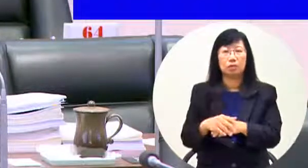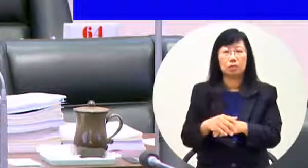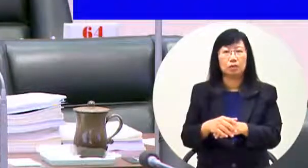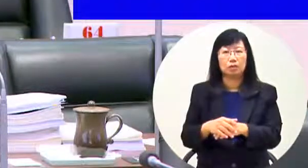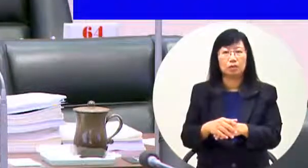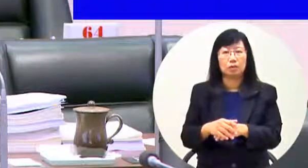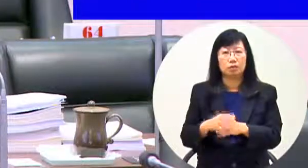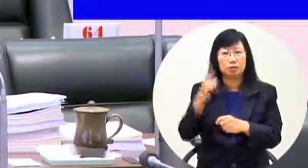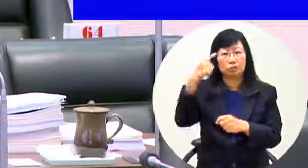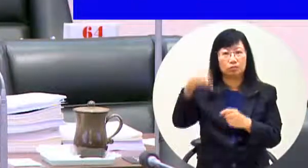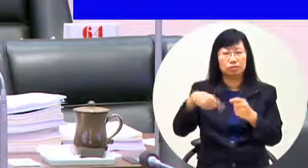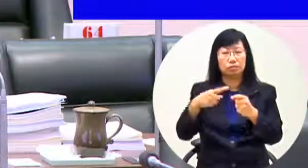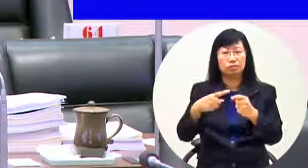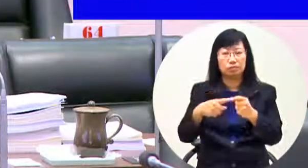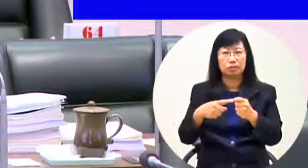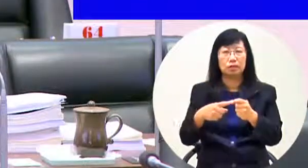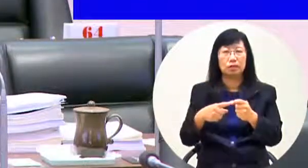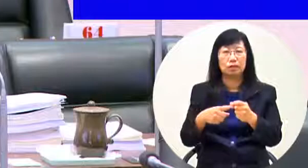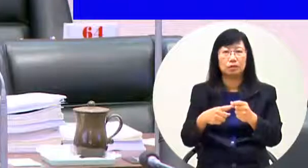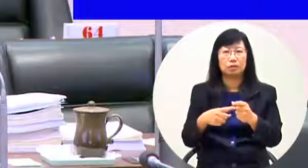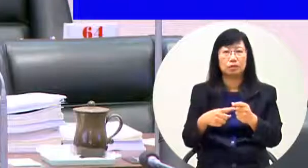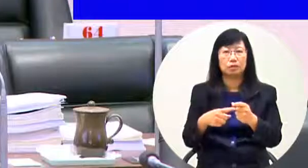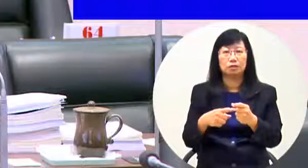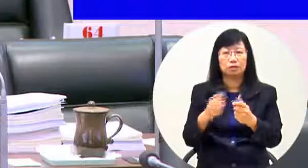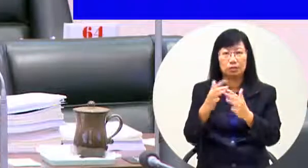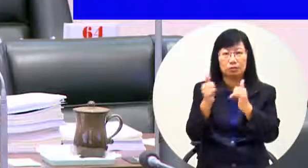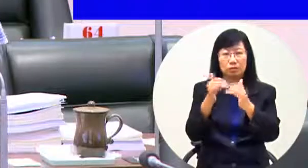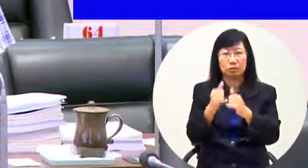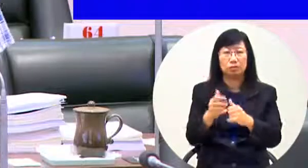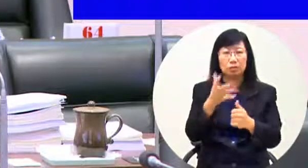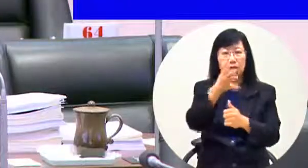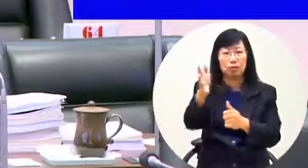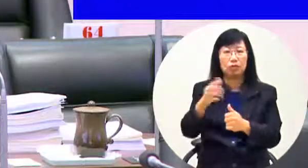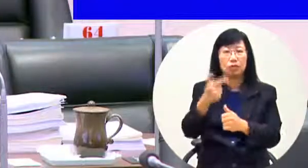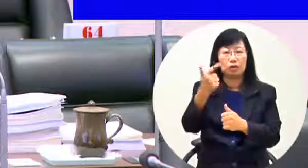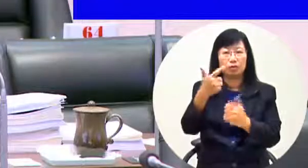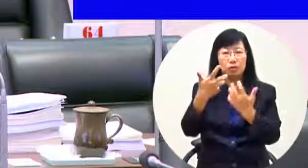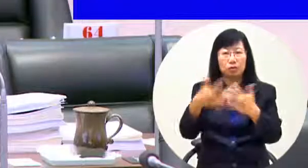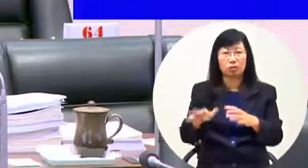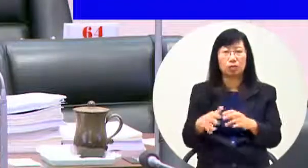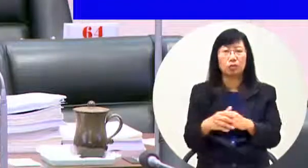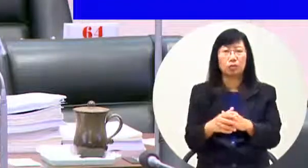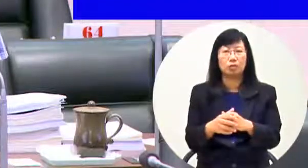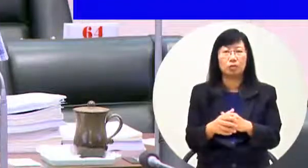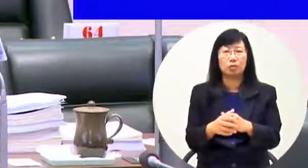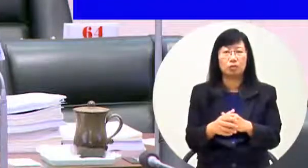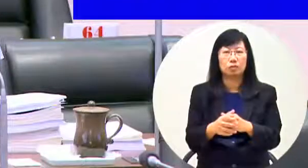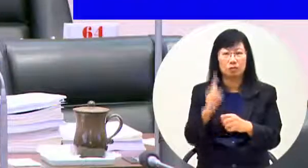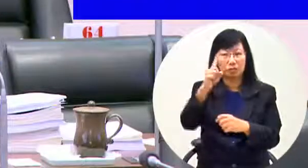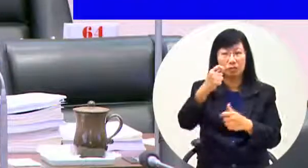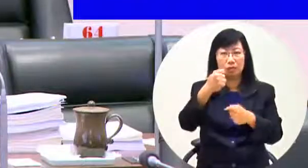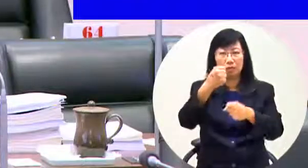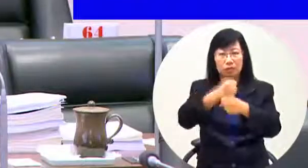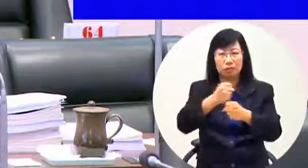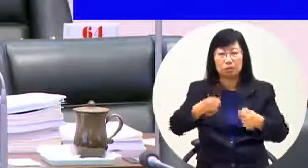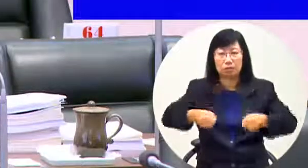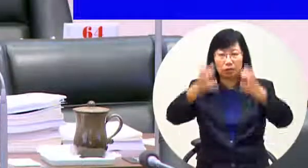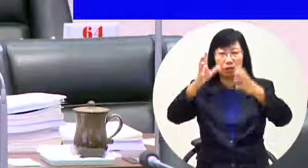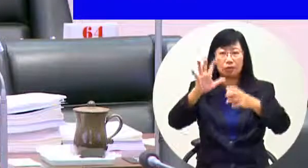学生那边600多户，光一个案建案，其他的就不用讲，真